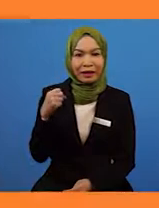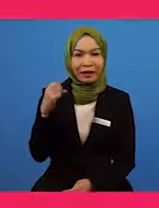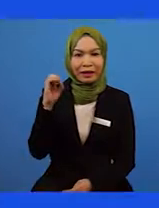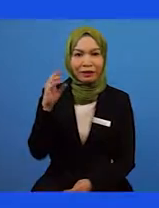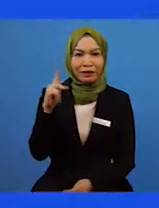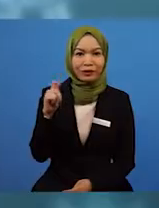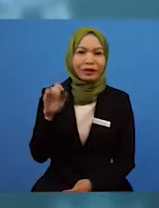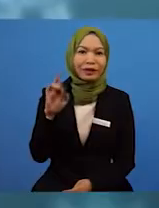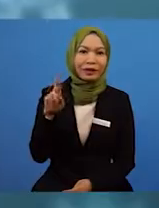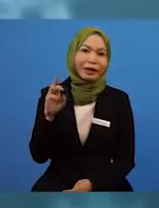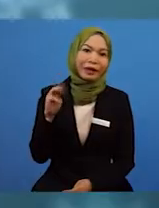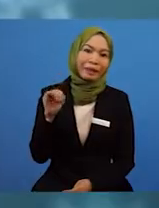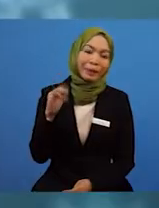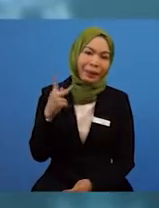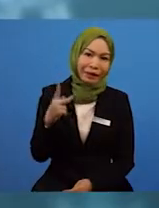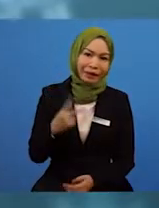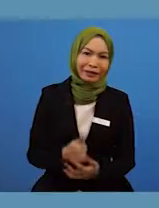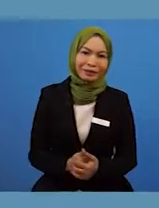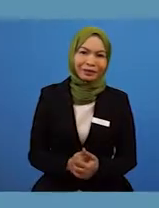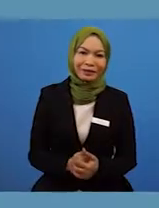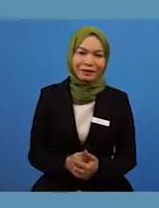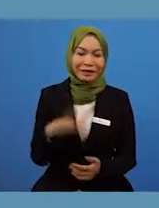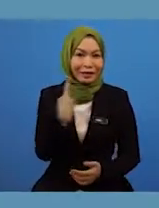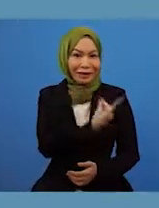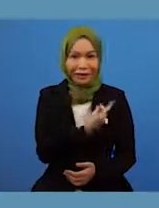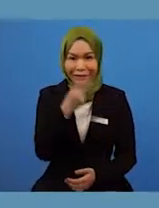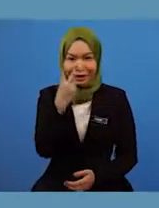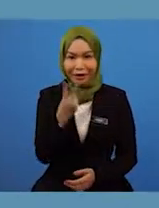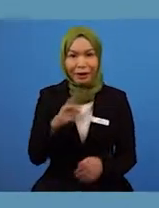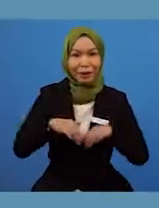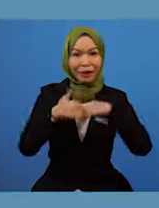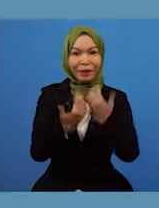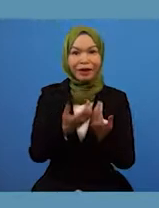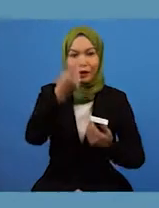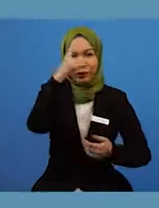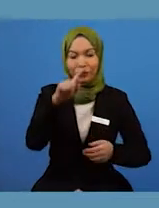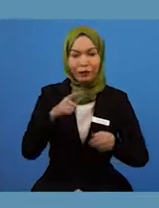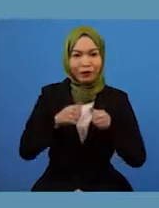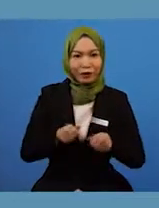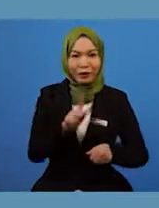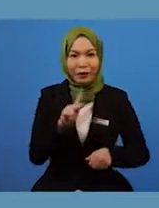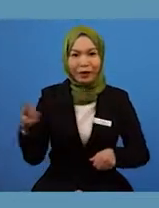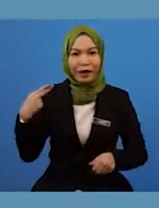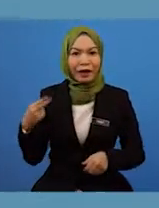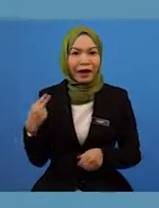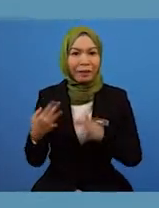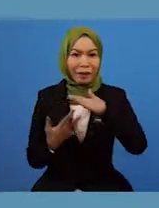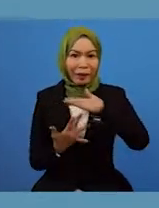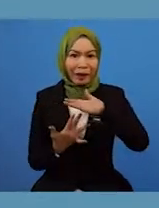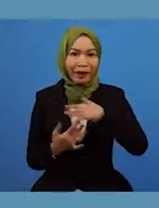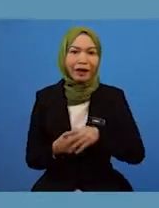haba. Sekarang, kita lihat bagaimana nak menentukan haba